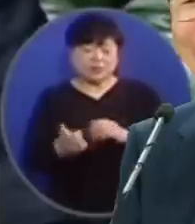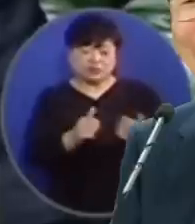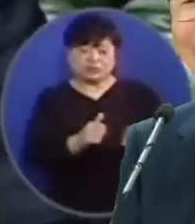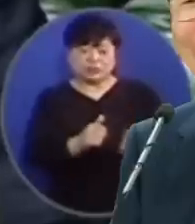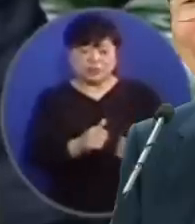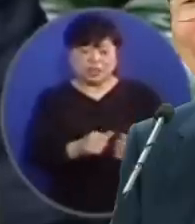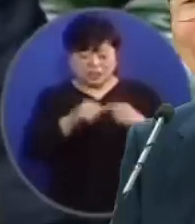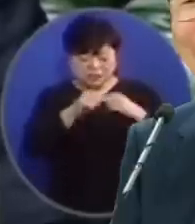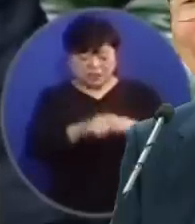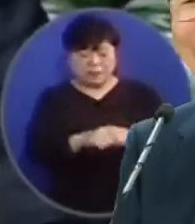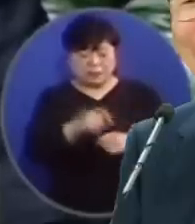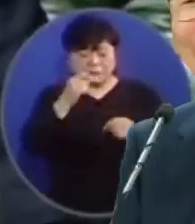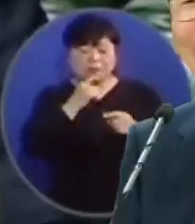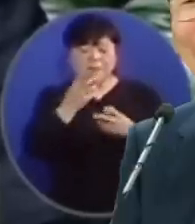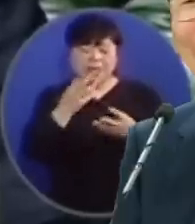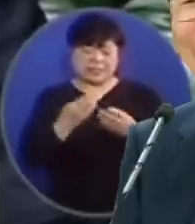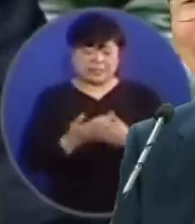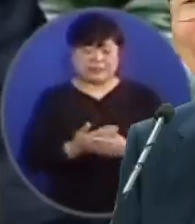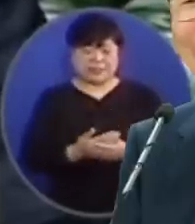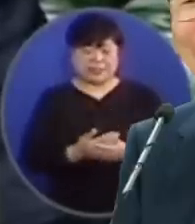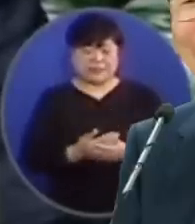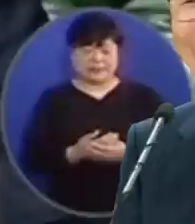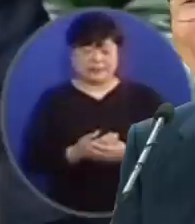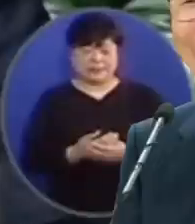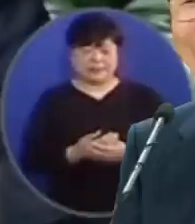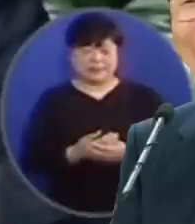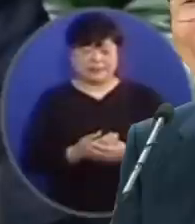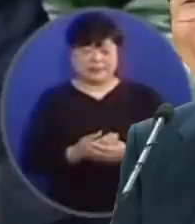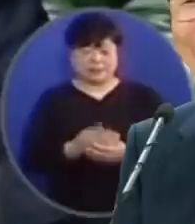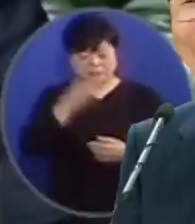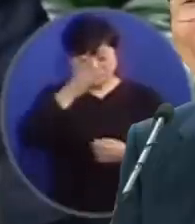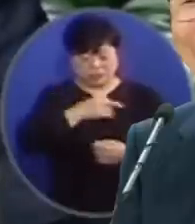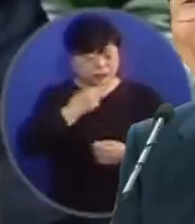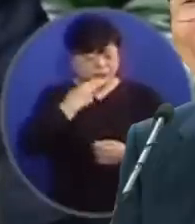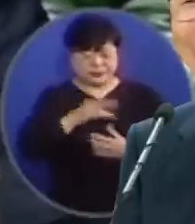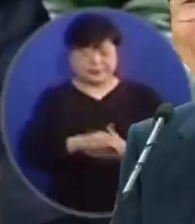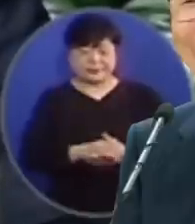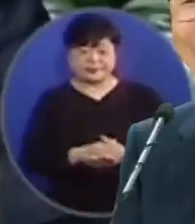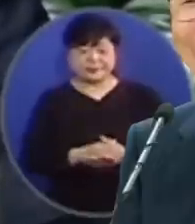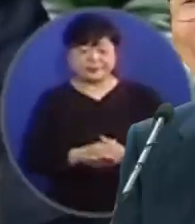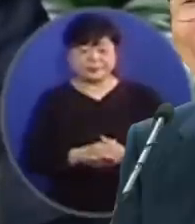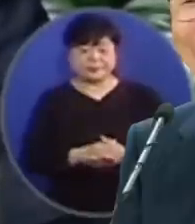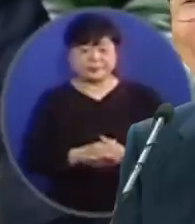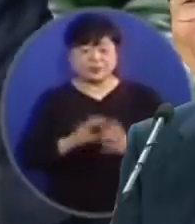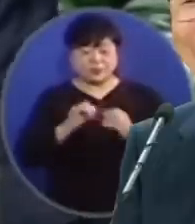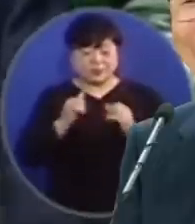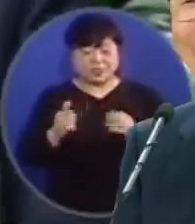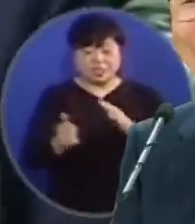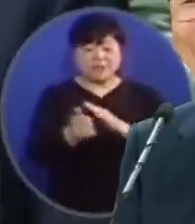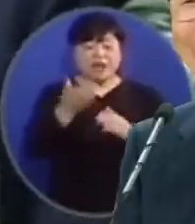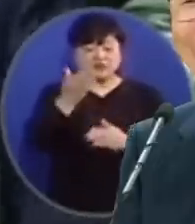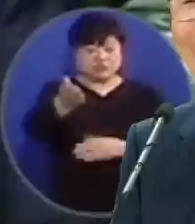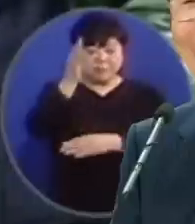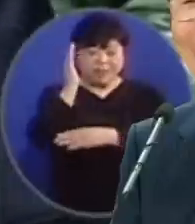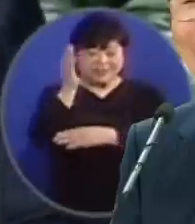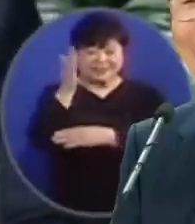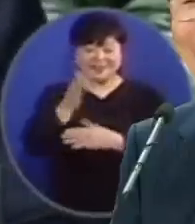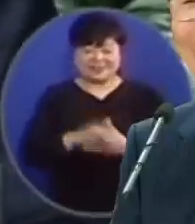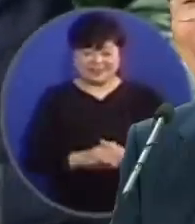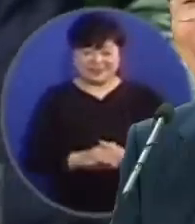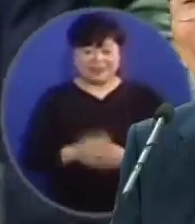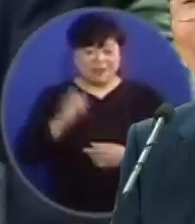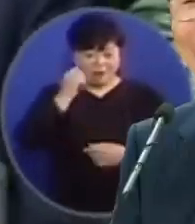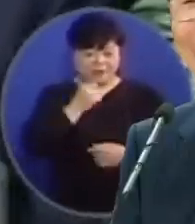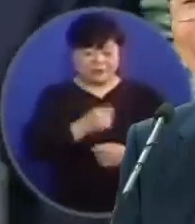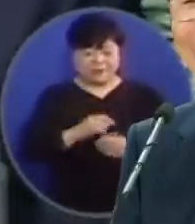이야기를 하는 사람이 많이 있는데 그런 역캠페인에는 효과를 발생하지 못합니다. 국민들에게 희망을 줘야 돼요. 이